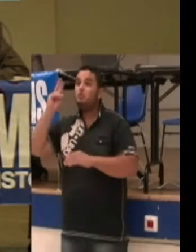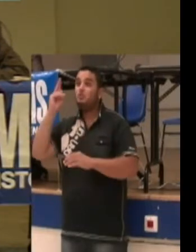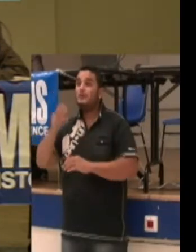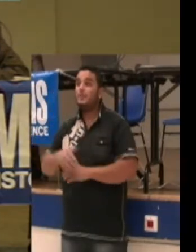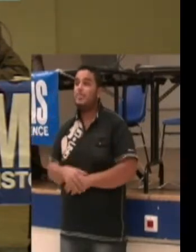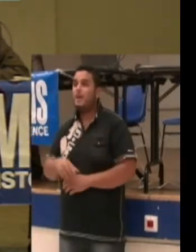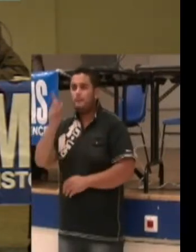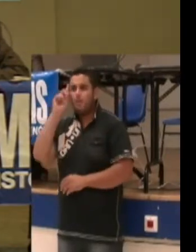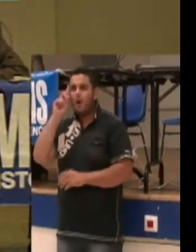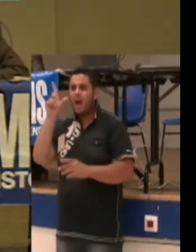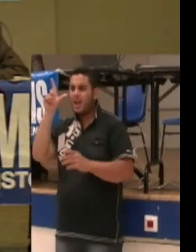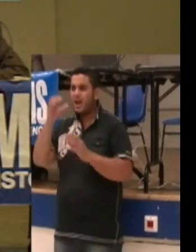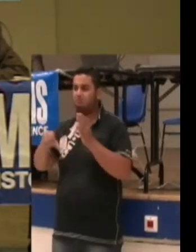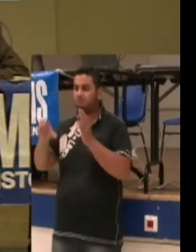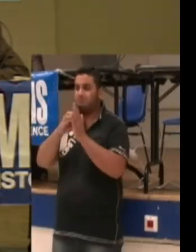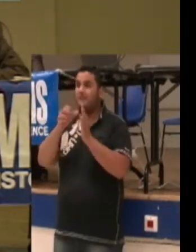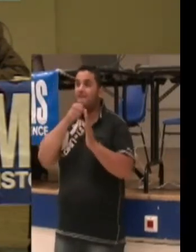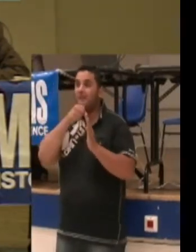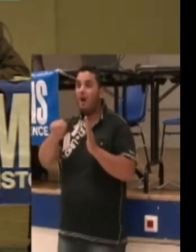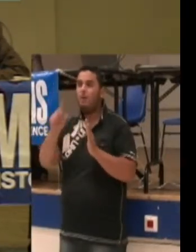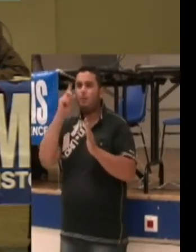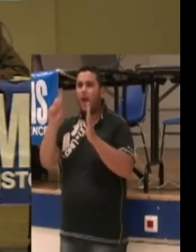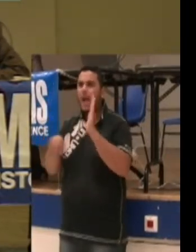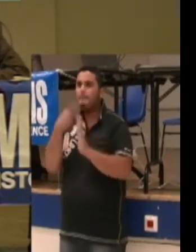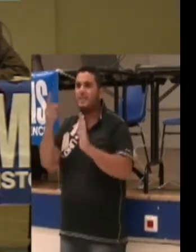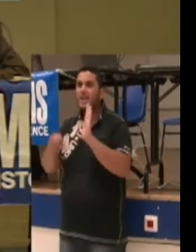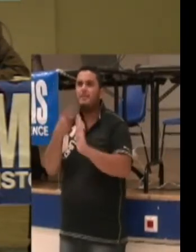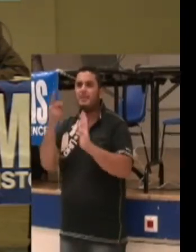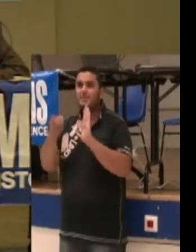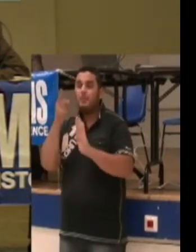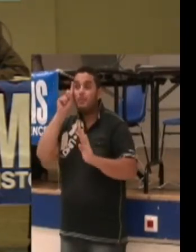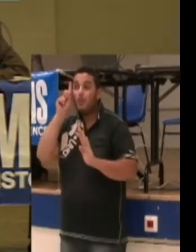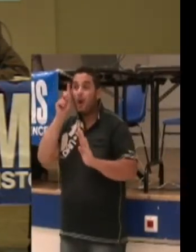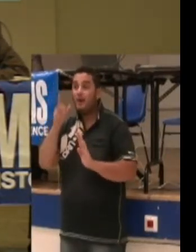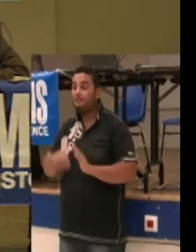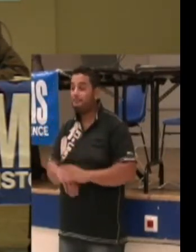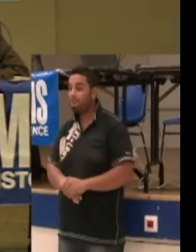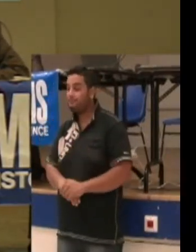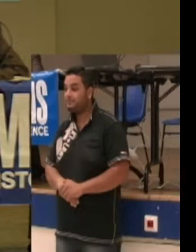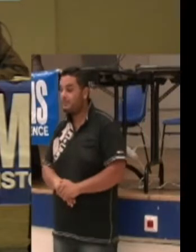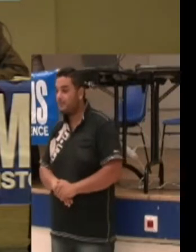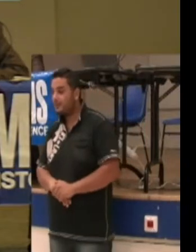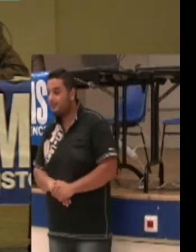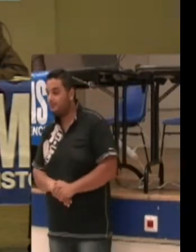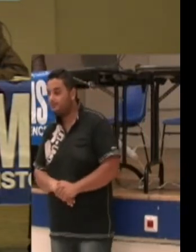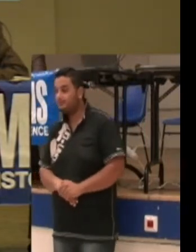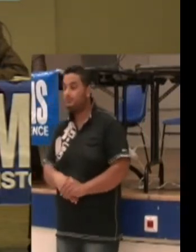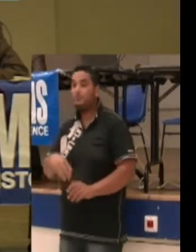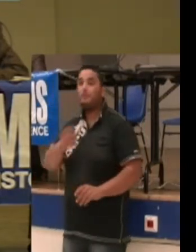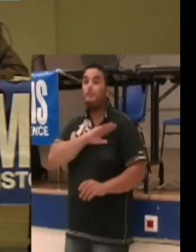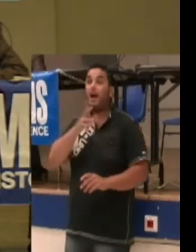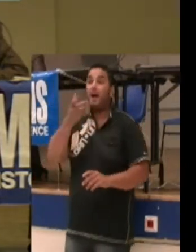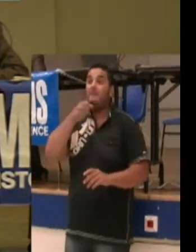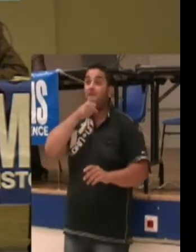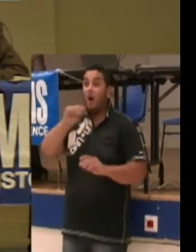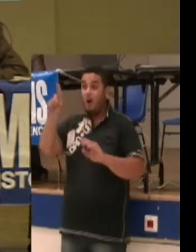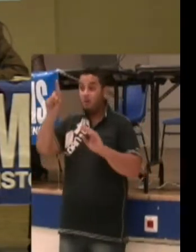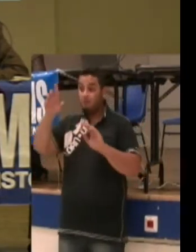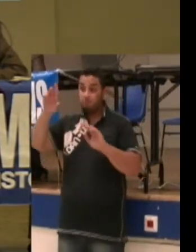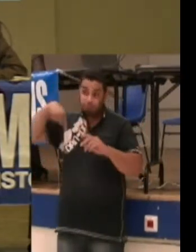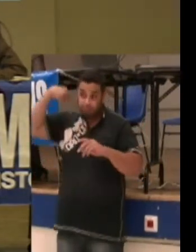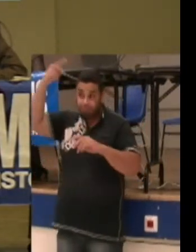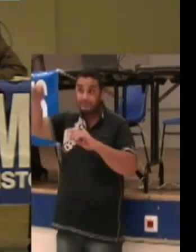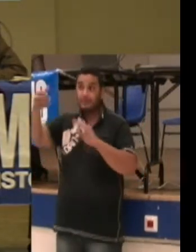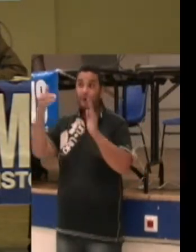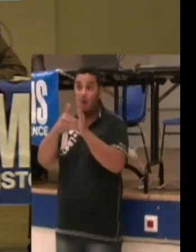il nous parle, il le recite? Parce que les pharaons vont se renouveler sur terre. Et aujourd'hui, les pharaons,